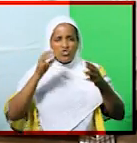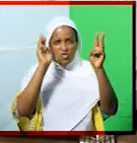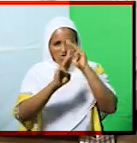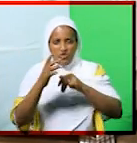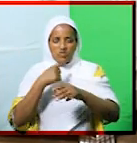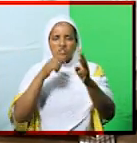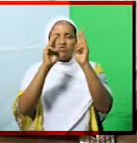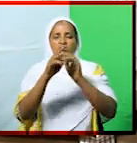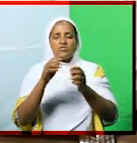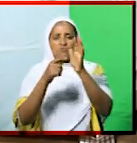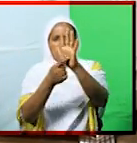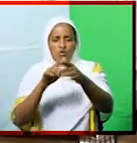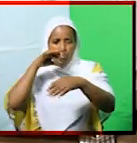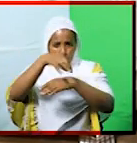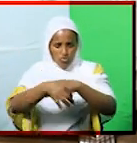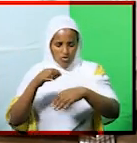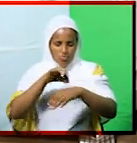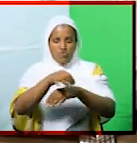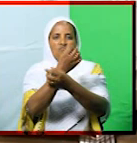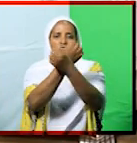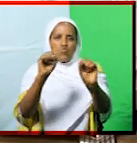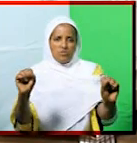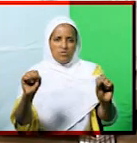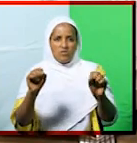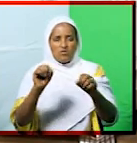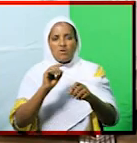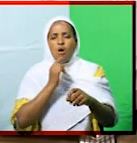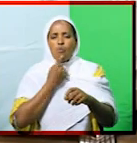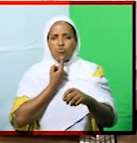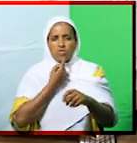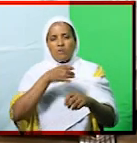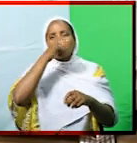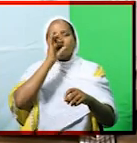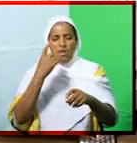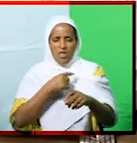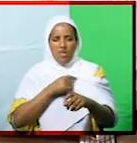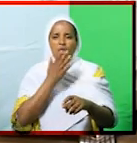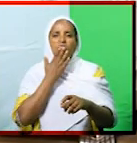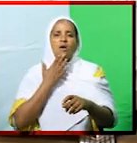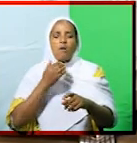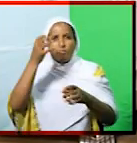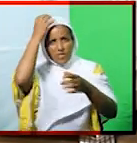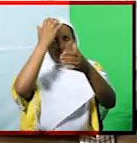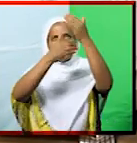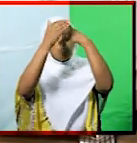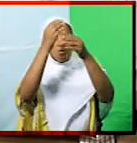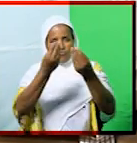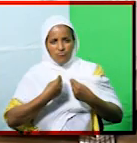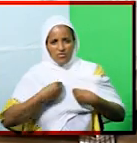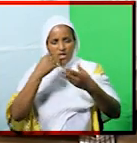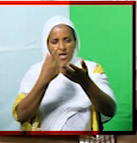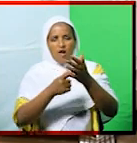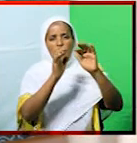መሰደዱን አዳምን ከእግዚአብሔር ርስት ተሰደደ፣ ክርስቶስ ሰደደ። በስደቱ ስደታችን አንተ ውእቱ ምርጉዘ